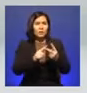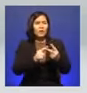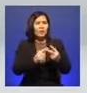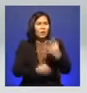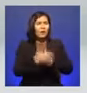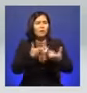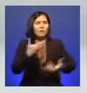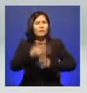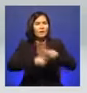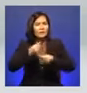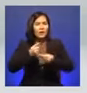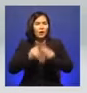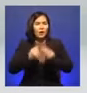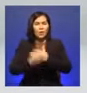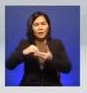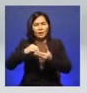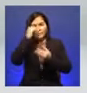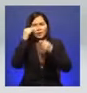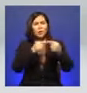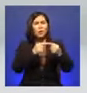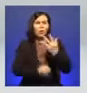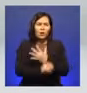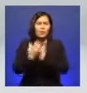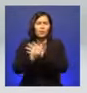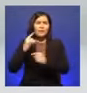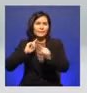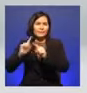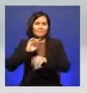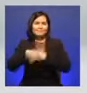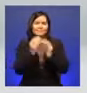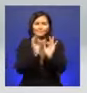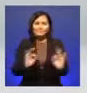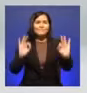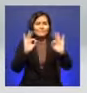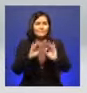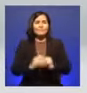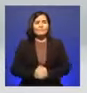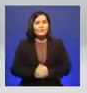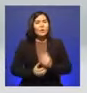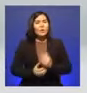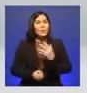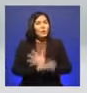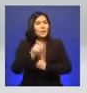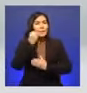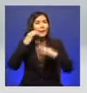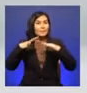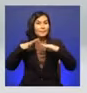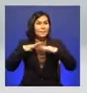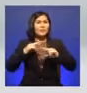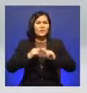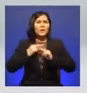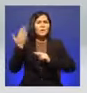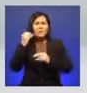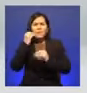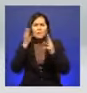ที่เขาจะได้มีการศึกษาต่อไปในอนาคตของลูกหลานเขาโอกาสที่จะได้มีบ้านที่พักจากเดิมที่อาจจะเป็นคนไร้บ้